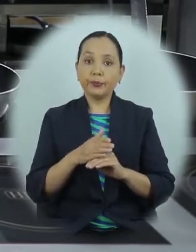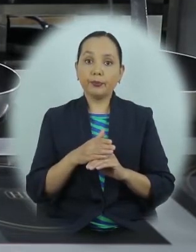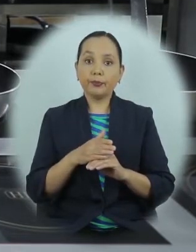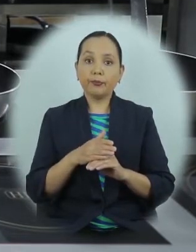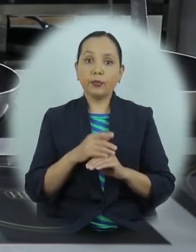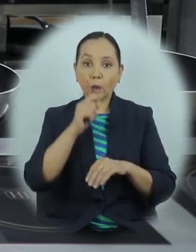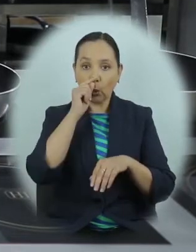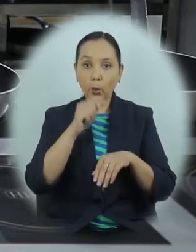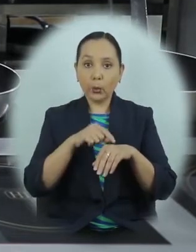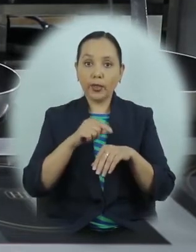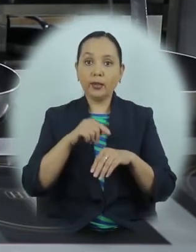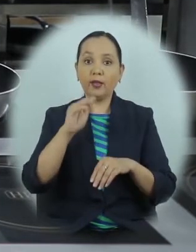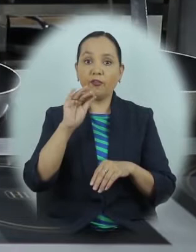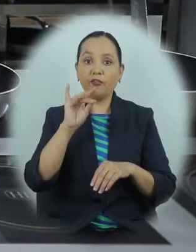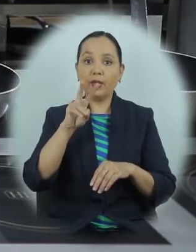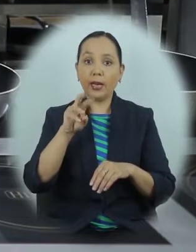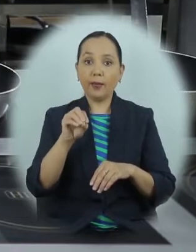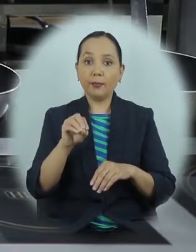куриное филе